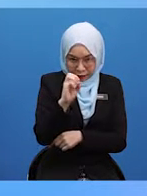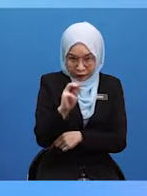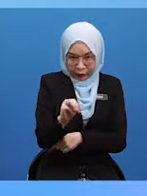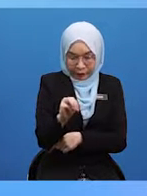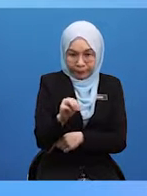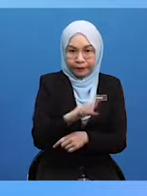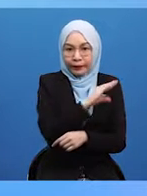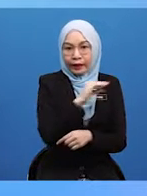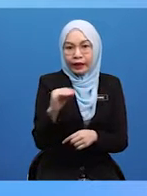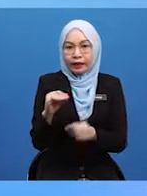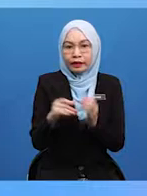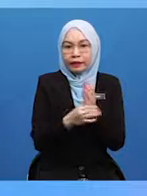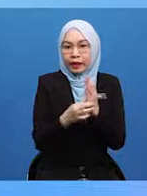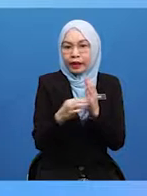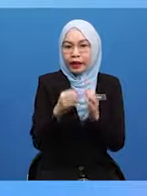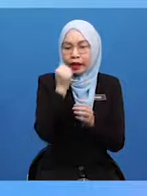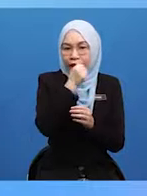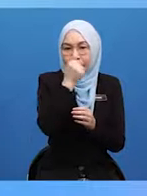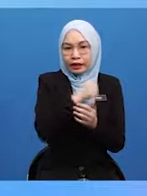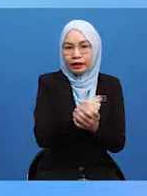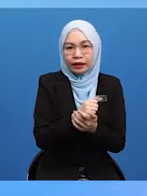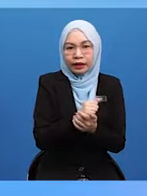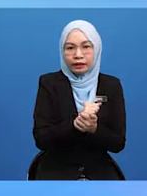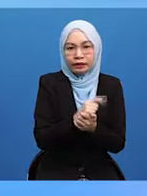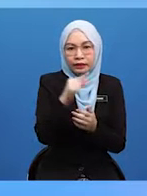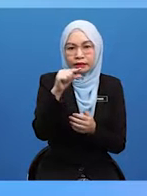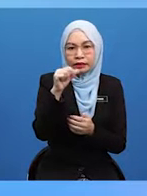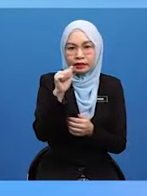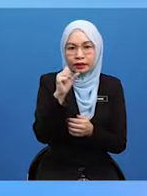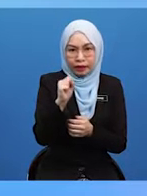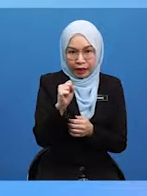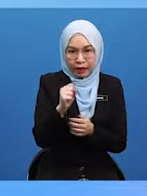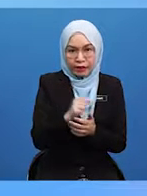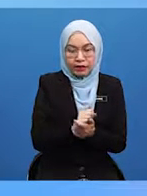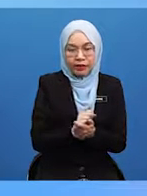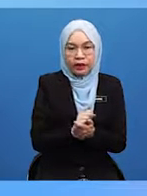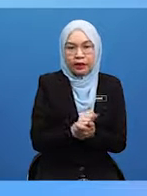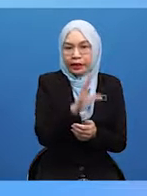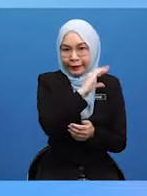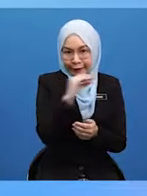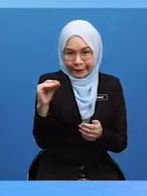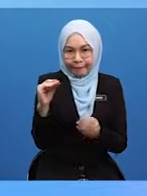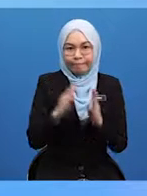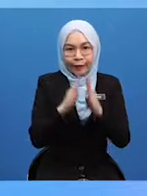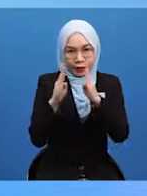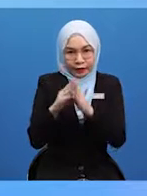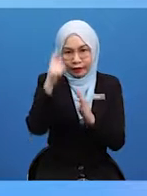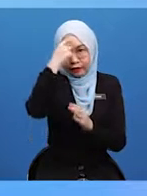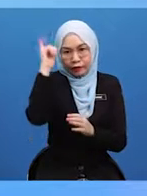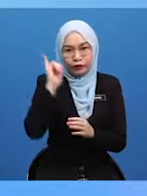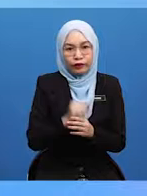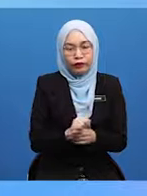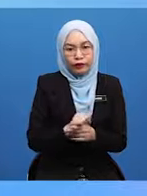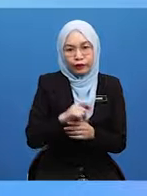pula berperanan untuk mengembangkan penggunaan teknologi maklumat dan